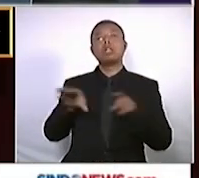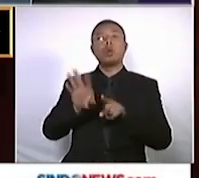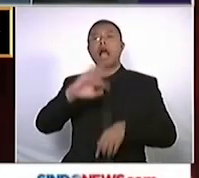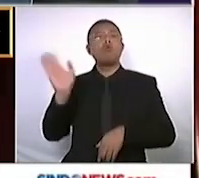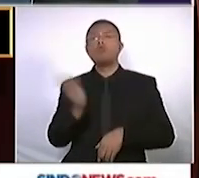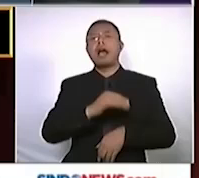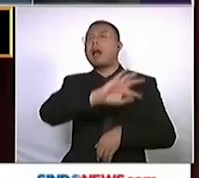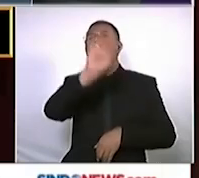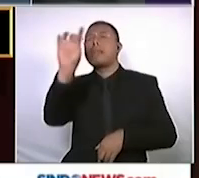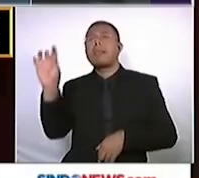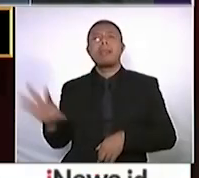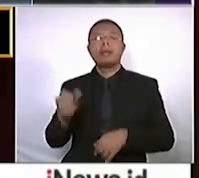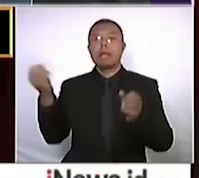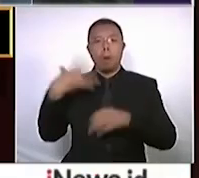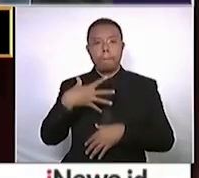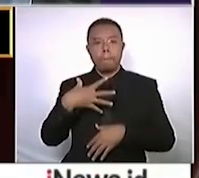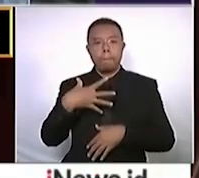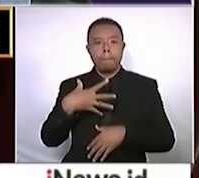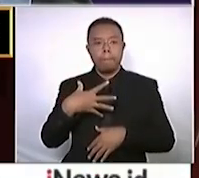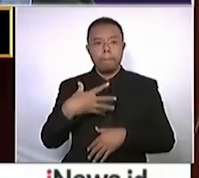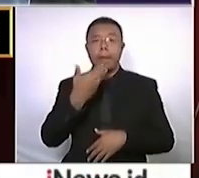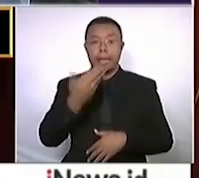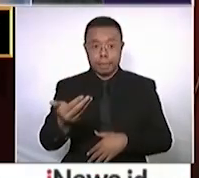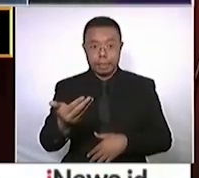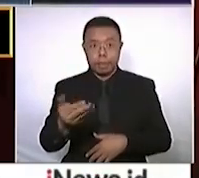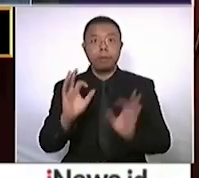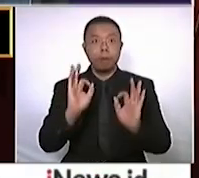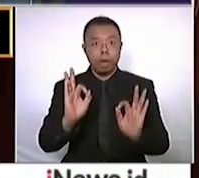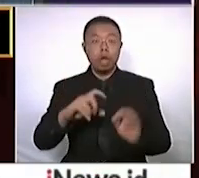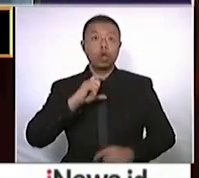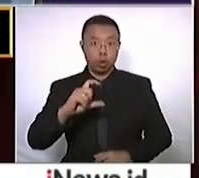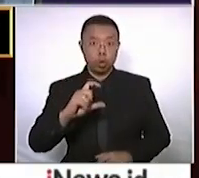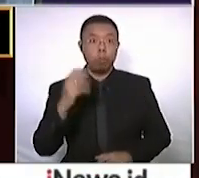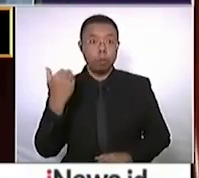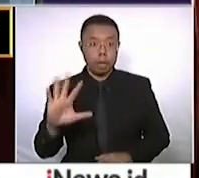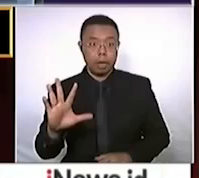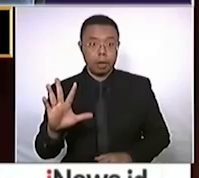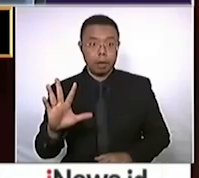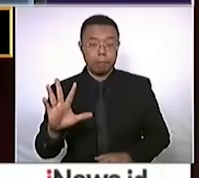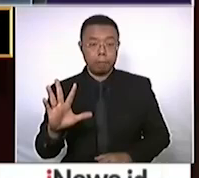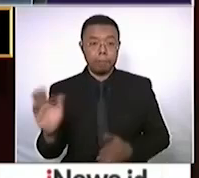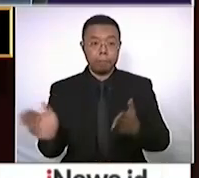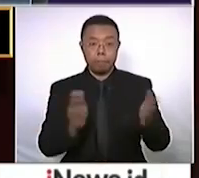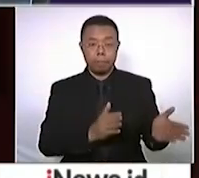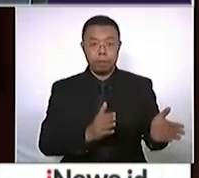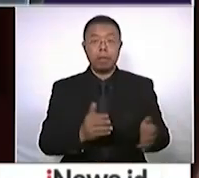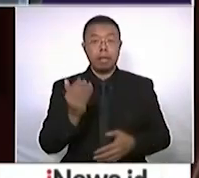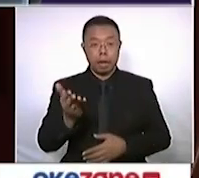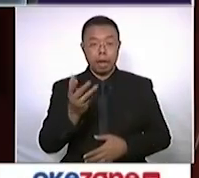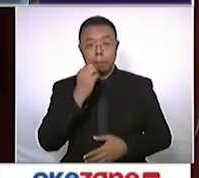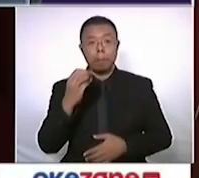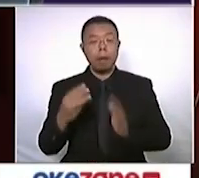Pak. Nggak perlu ngambang kemana-mana Pak. Terima kasih. Baik, cukup ya Pak ya. Kita lanjutkan,